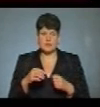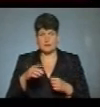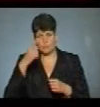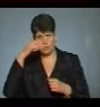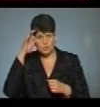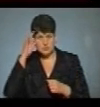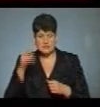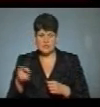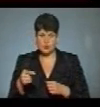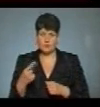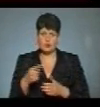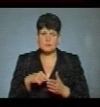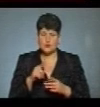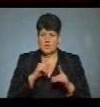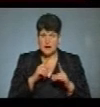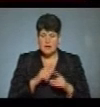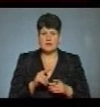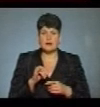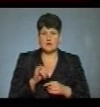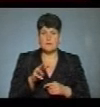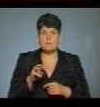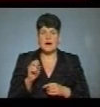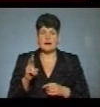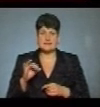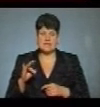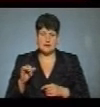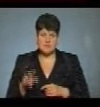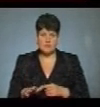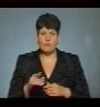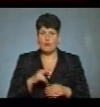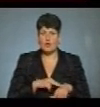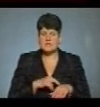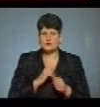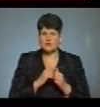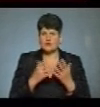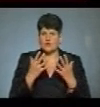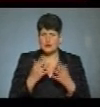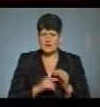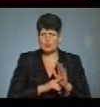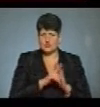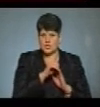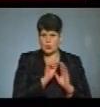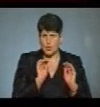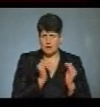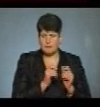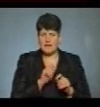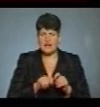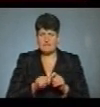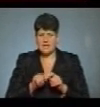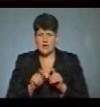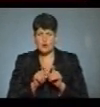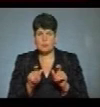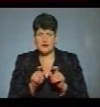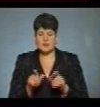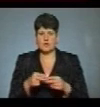муніципальної поліції Тернопільської міськради Ігоря Максимєва, поліцейські щодня з початку карантину перевіряють об'єкти торгівлі на дотримання